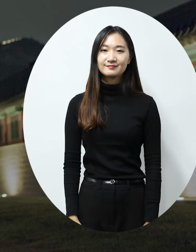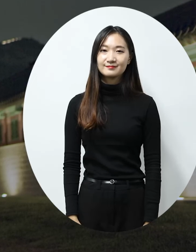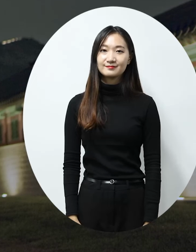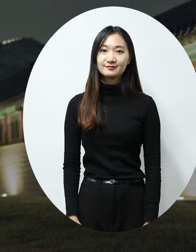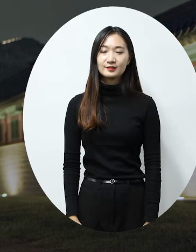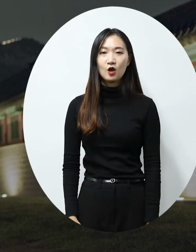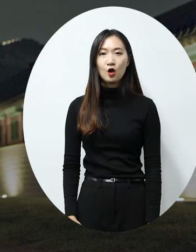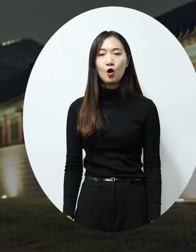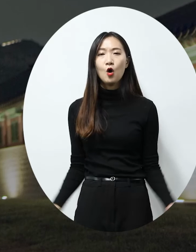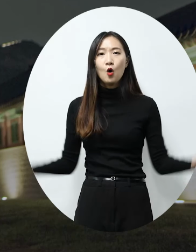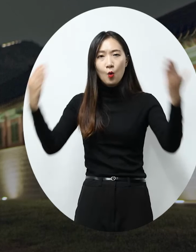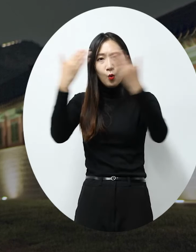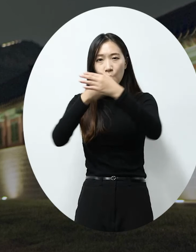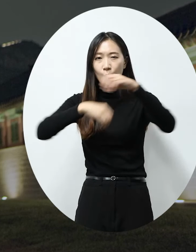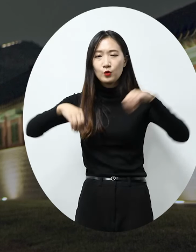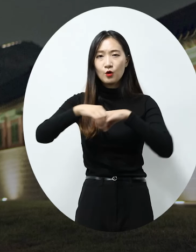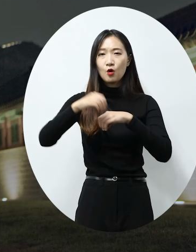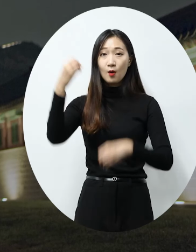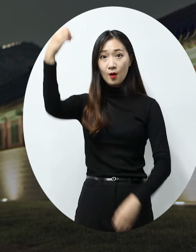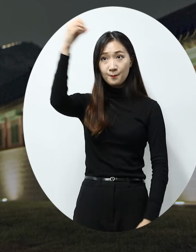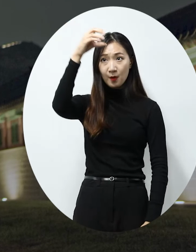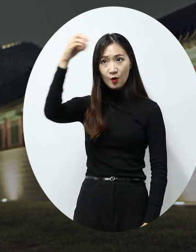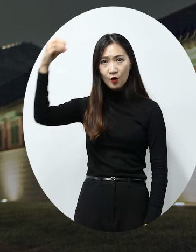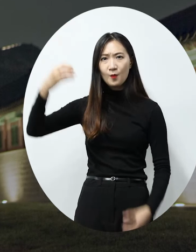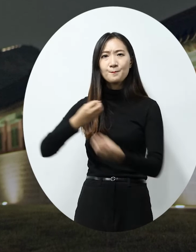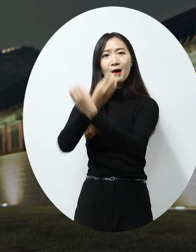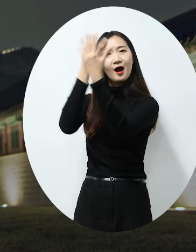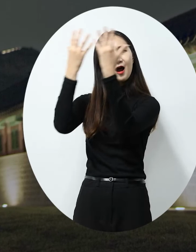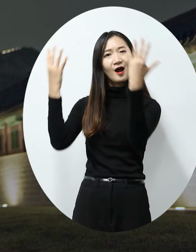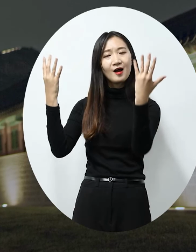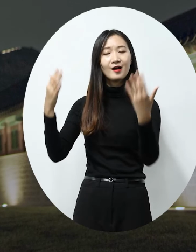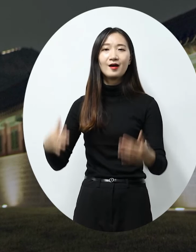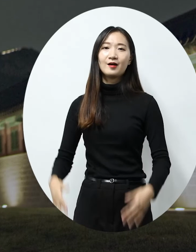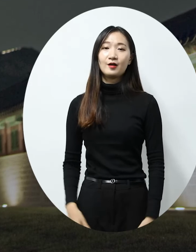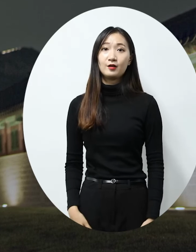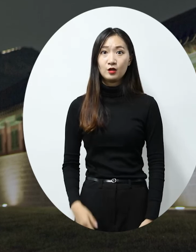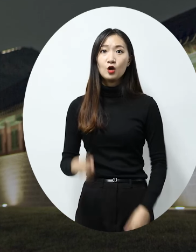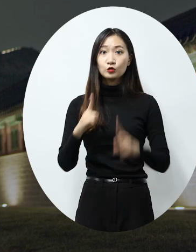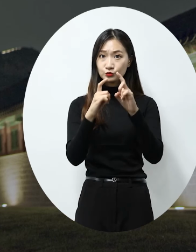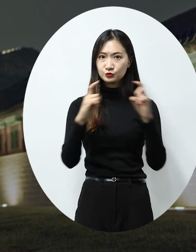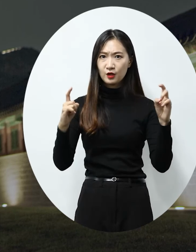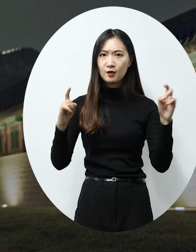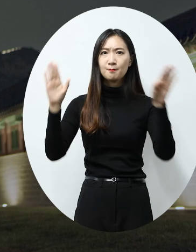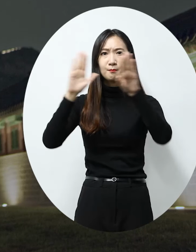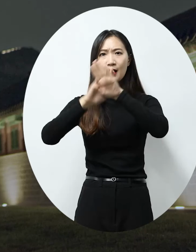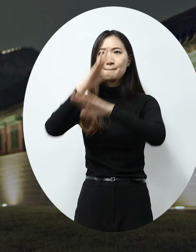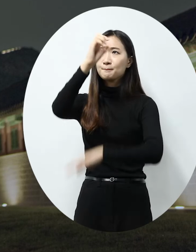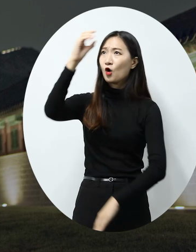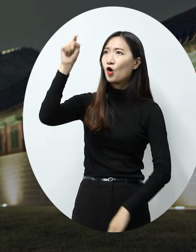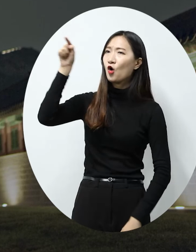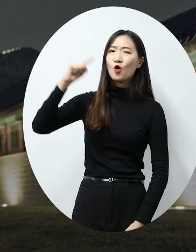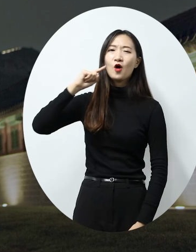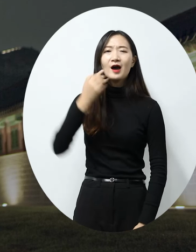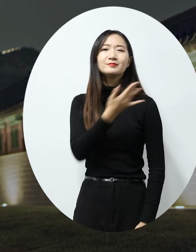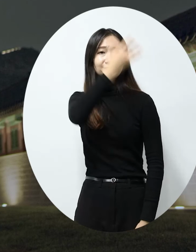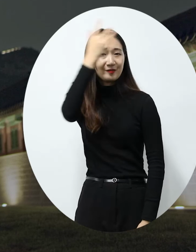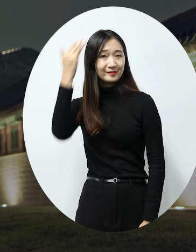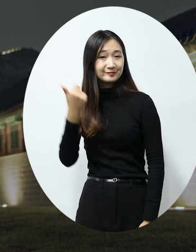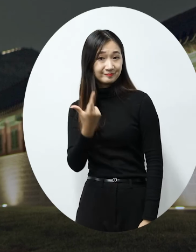어두울수록 별은 더 밝은 법이지요 경복궁의 밤에 뜨는 별은 참으로 아름답지 않습니까?